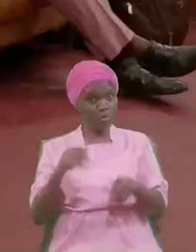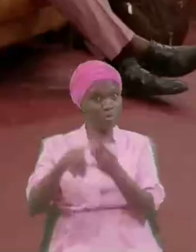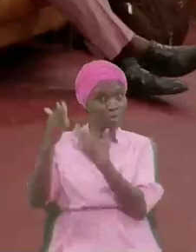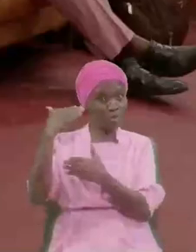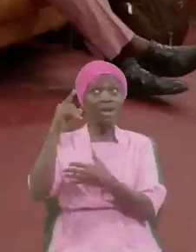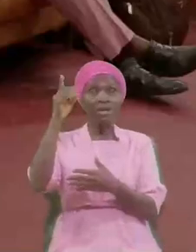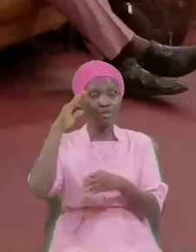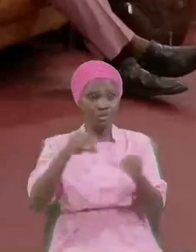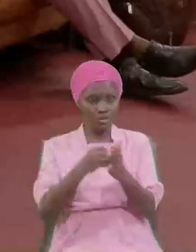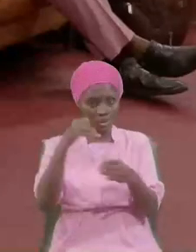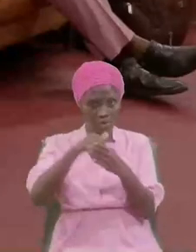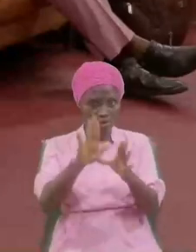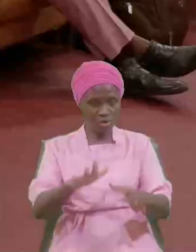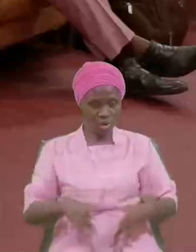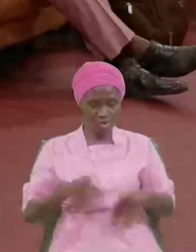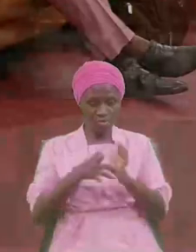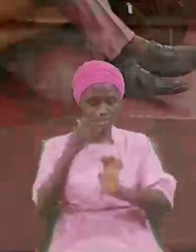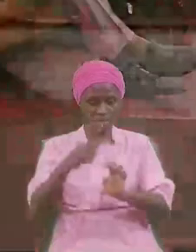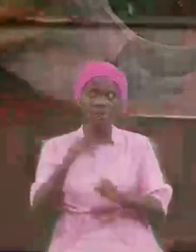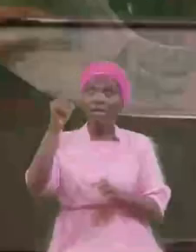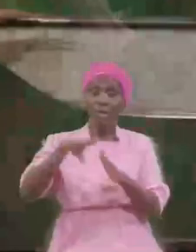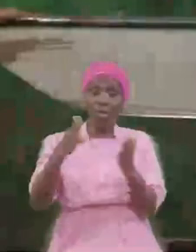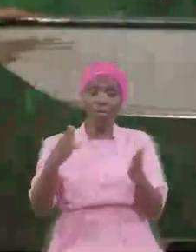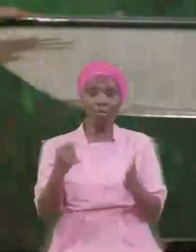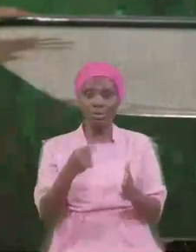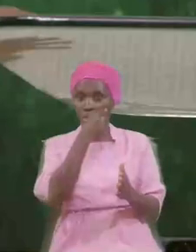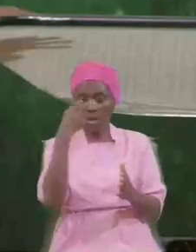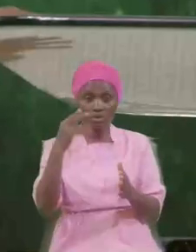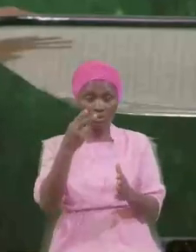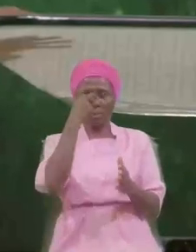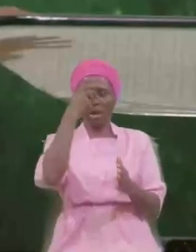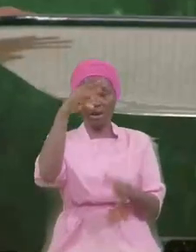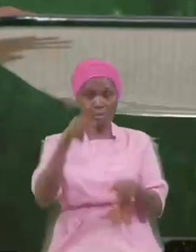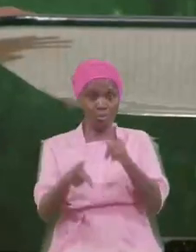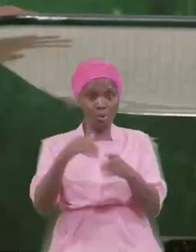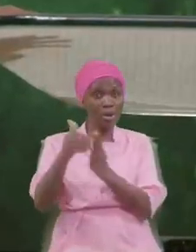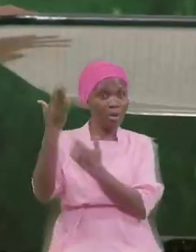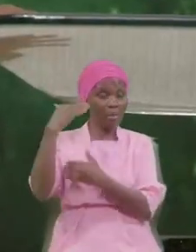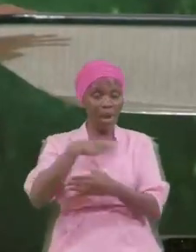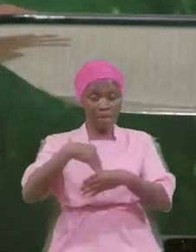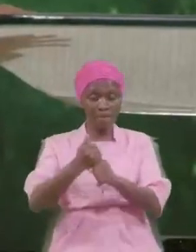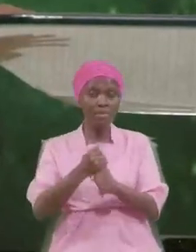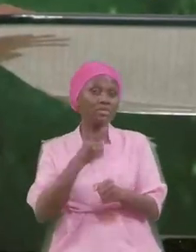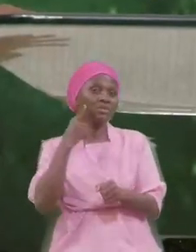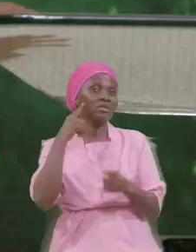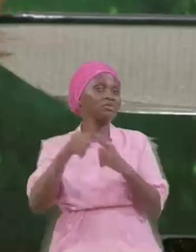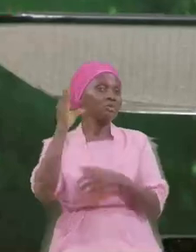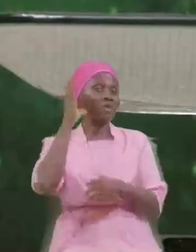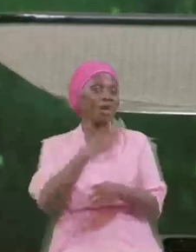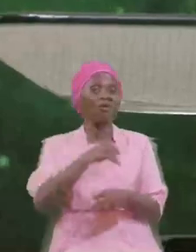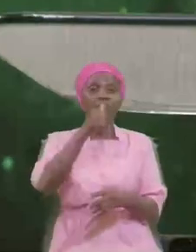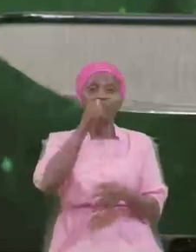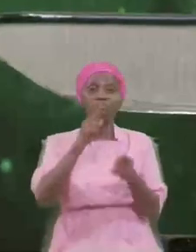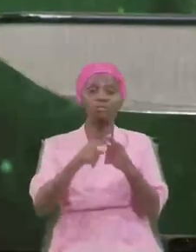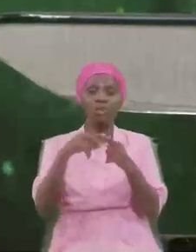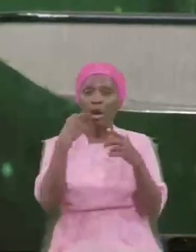dans votre vie. Il a ouvert les yeux des aveugles dans le passé, il a fait entendre les sourds, il a fait